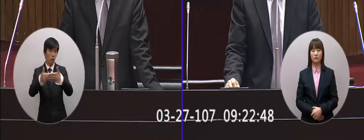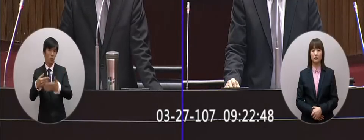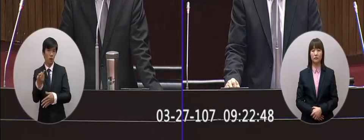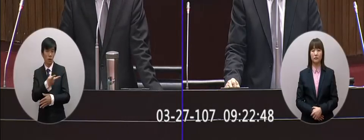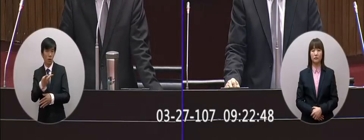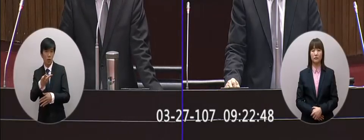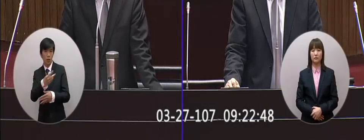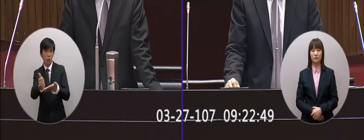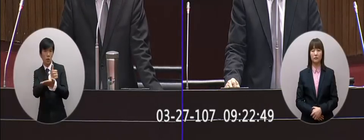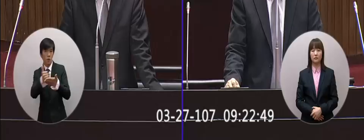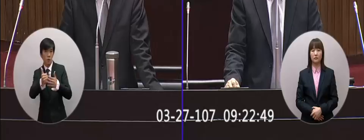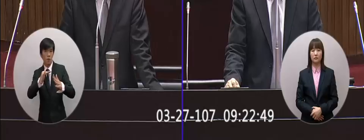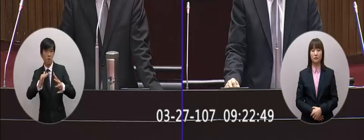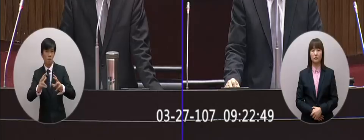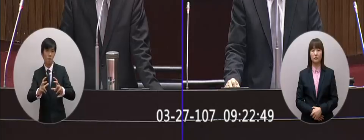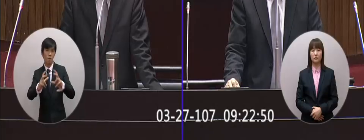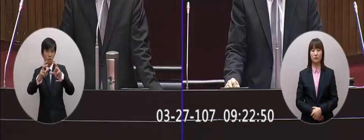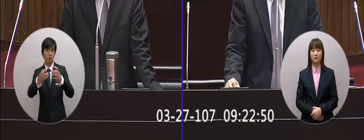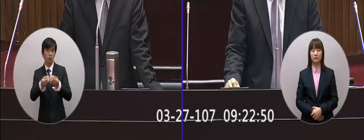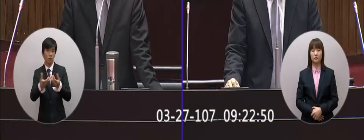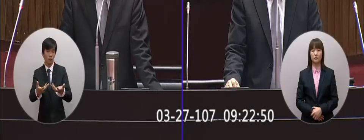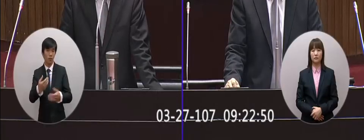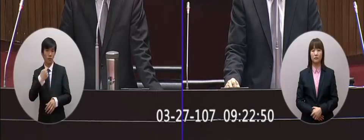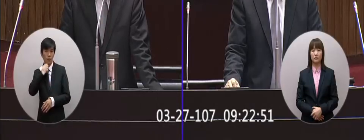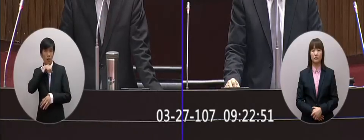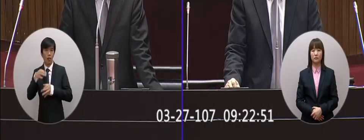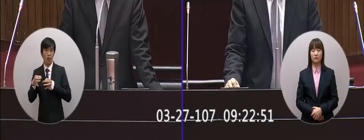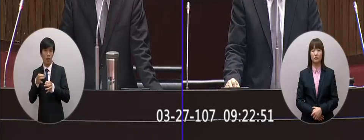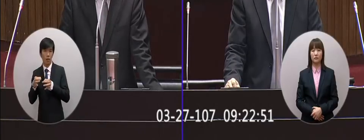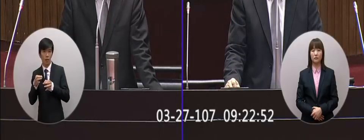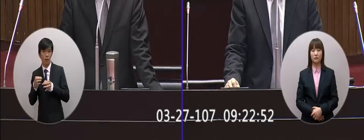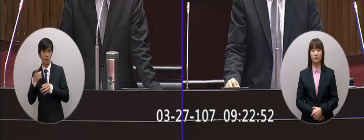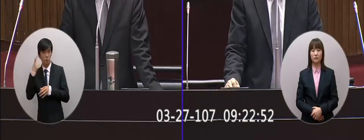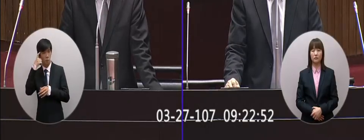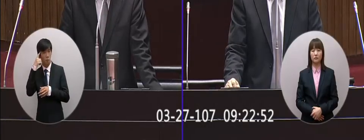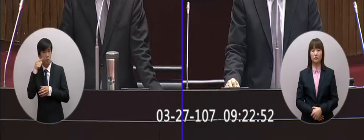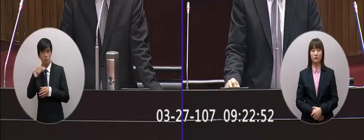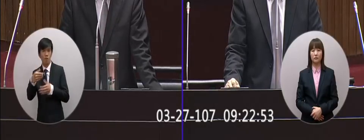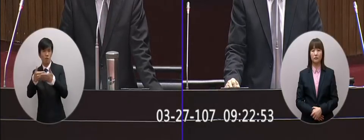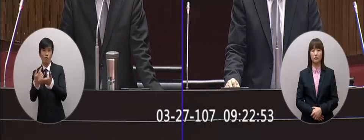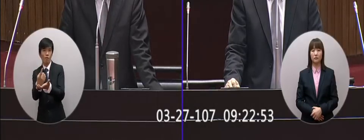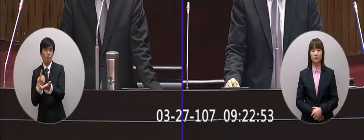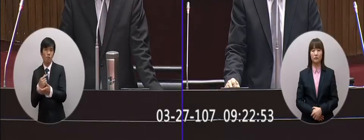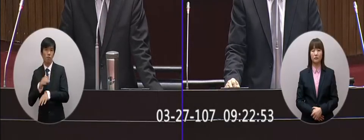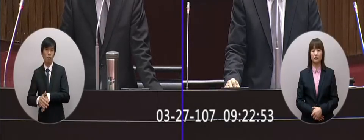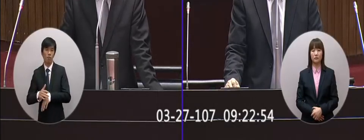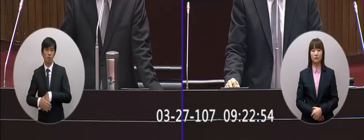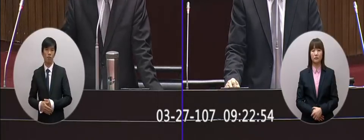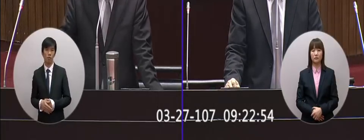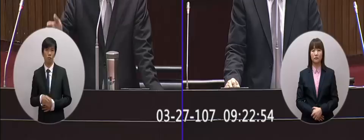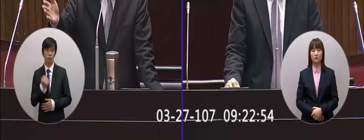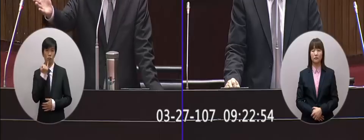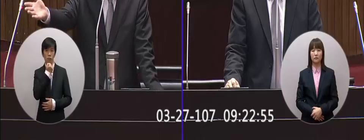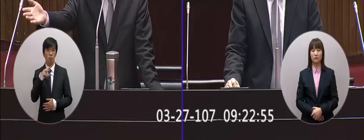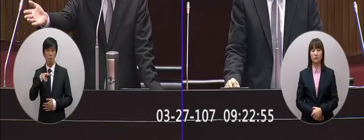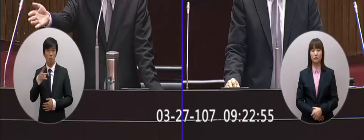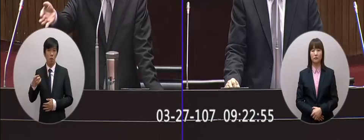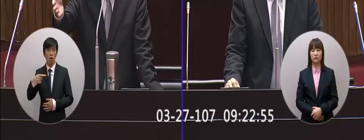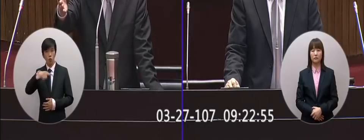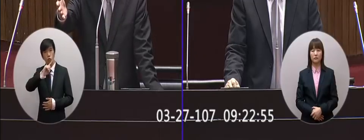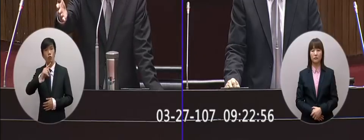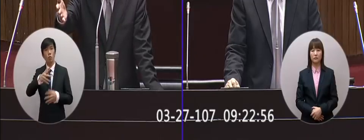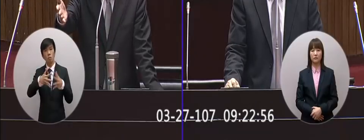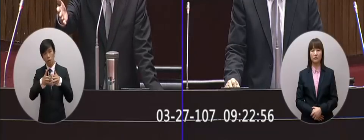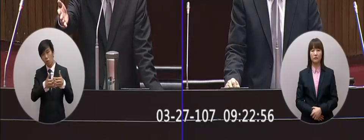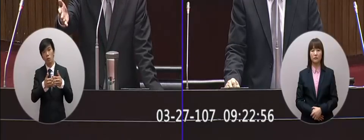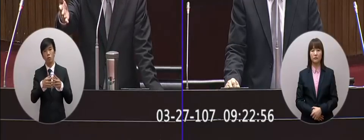话，那势必的会让台商这个离开中国可能到美国，